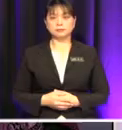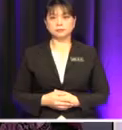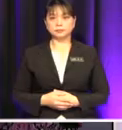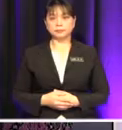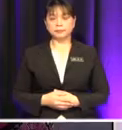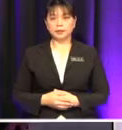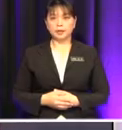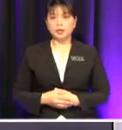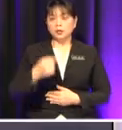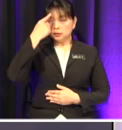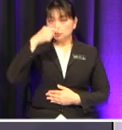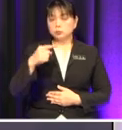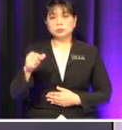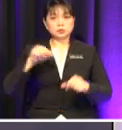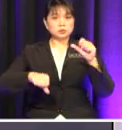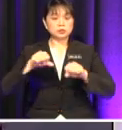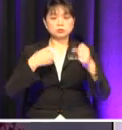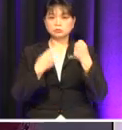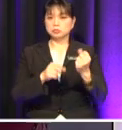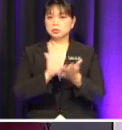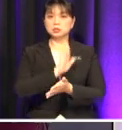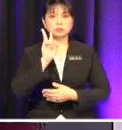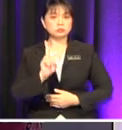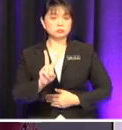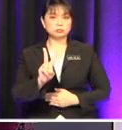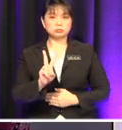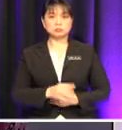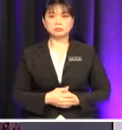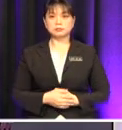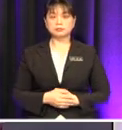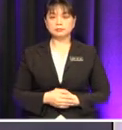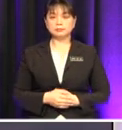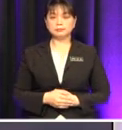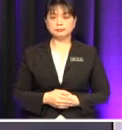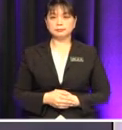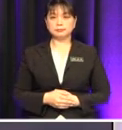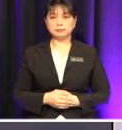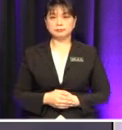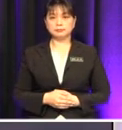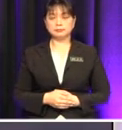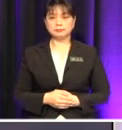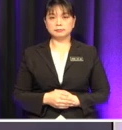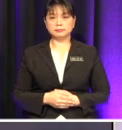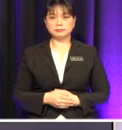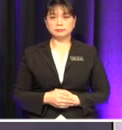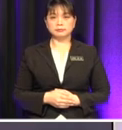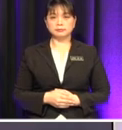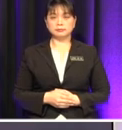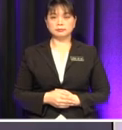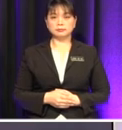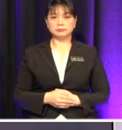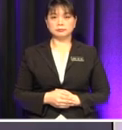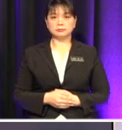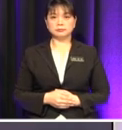Oke untuk sensukan kertas 2 4 code 4572 bagian B struktur